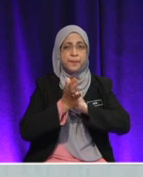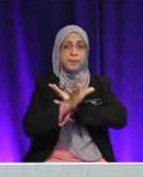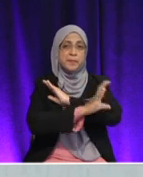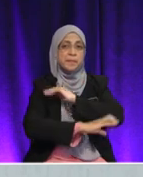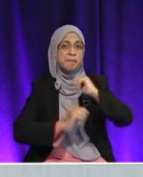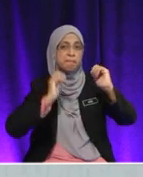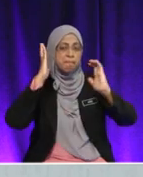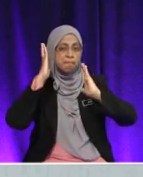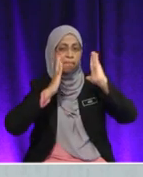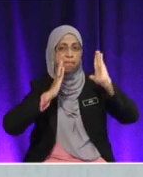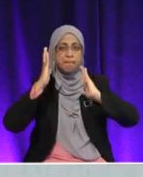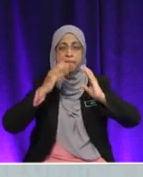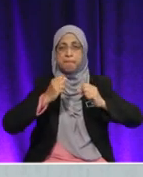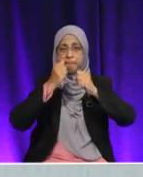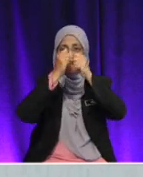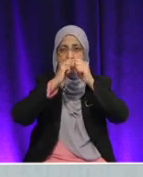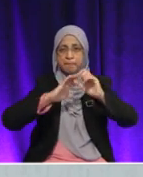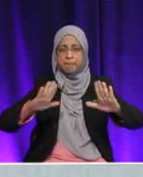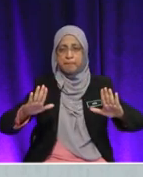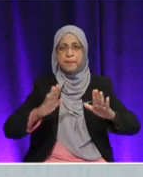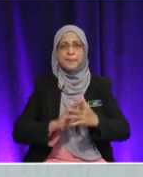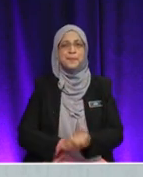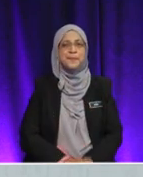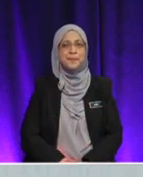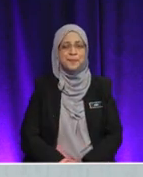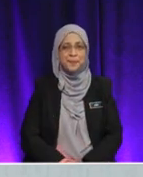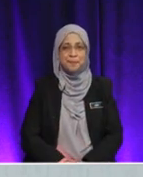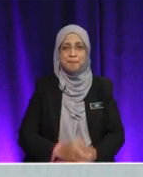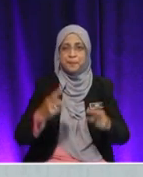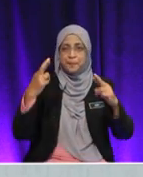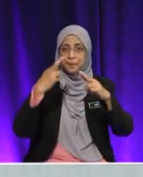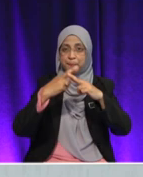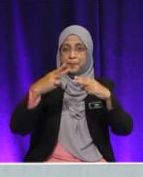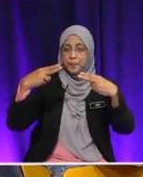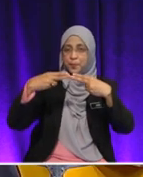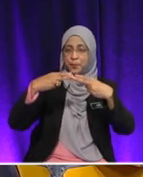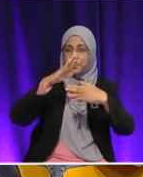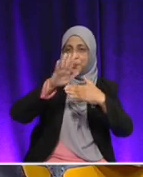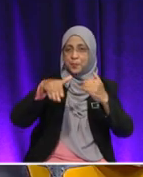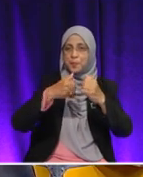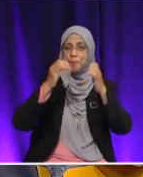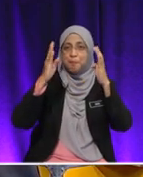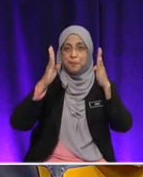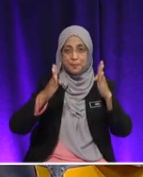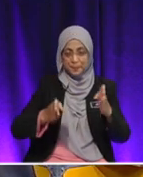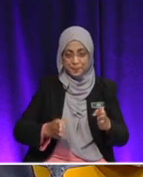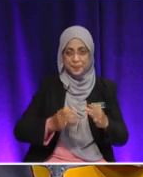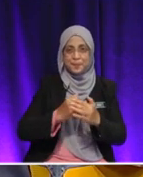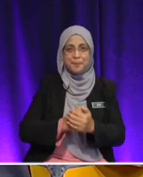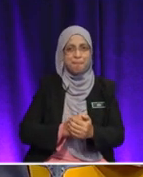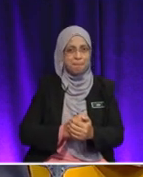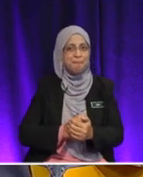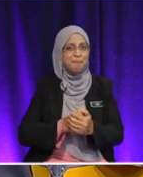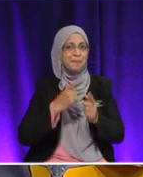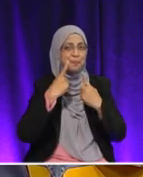mendapatkan jurang antara kaum Oke tepat rumusan yang telah diberi walaupun ringkas dia telah menempati